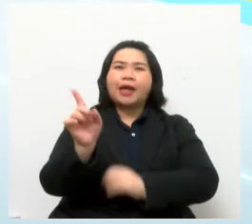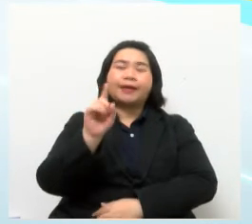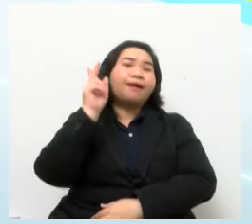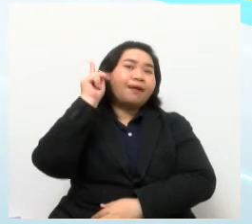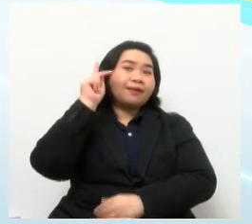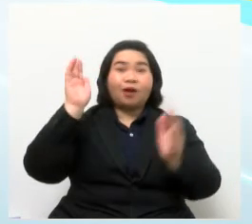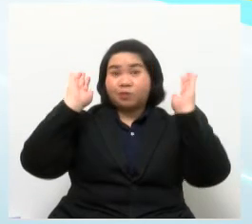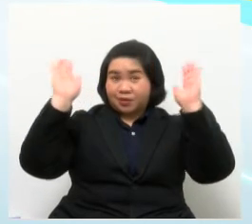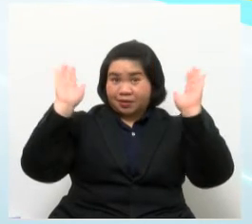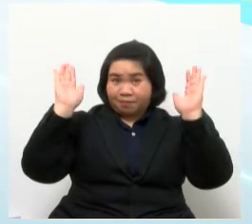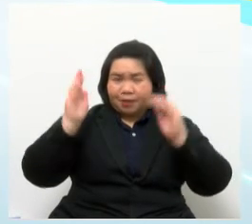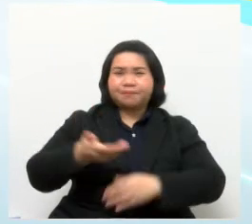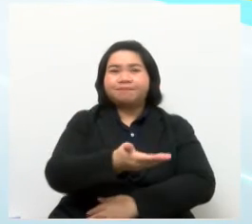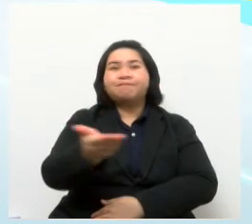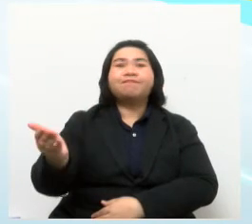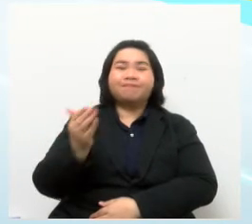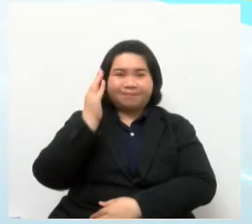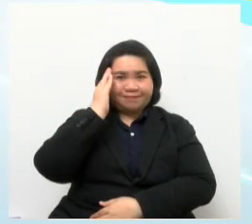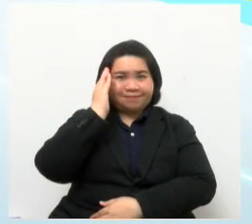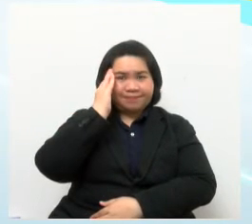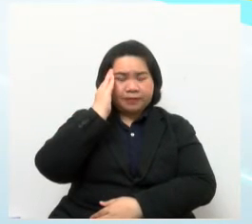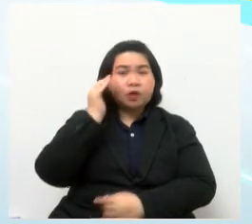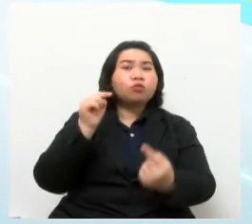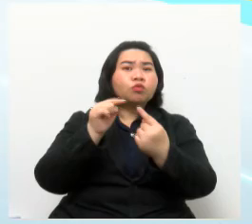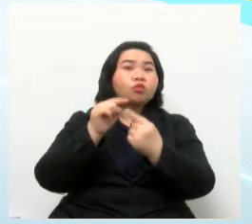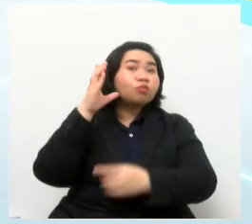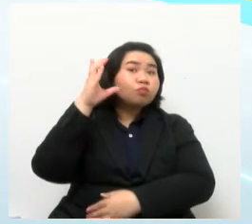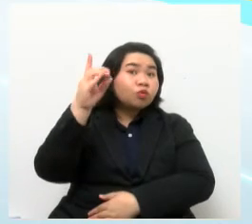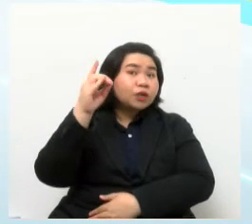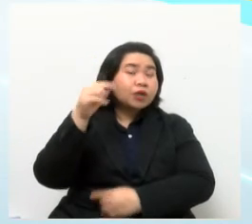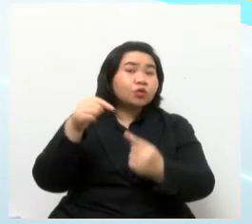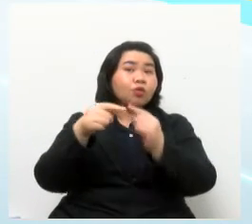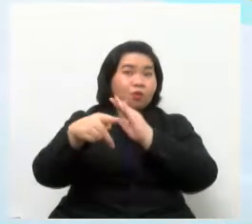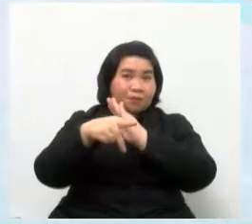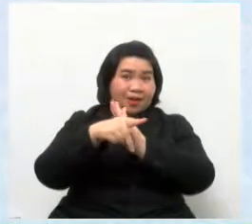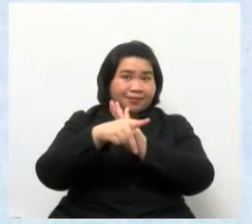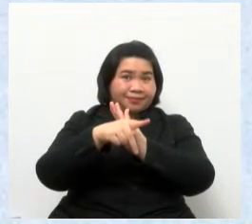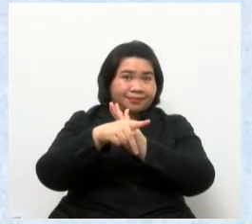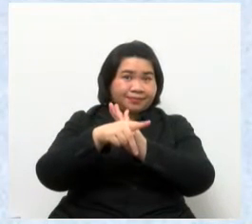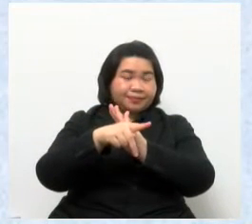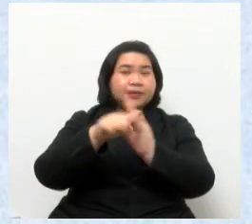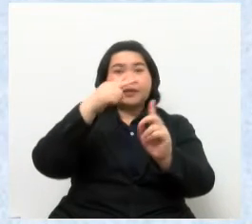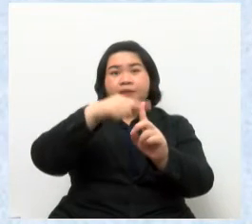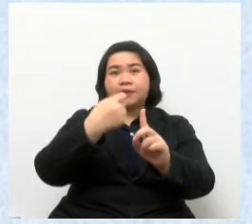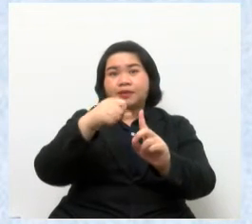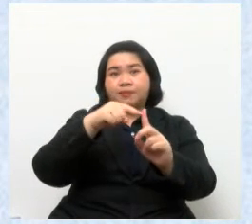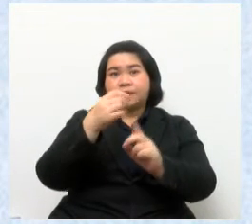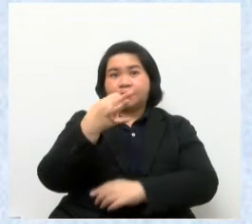ประชาสัมพันธ์ที่จะแจ้งให้กับทุกท่านได้รับทราบนะคะในวันพรุ่งนี้ค่ะวันพฤหัสบดีที่19ตุลา